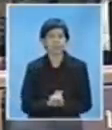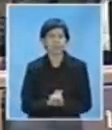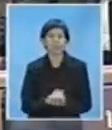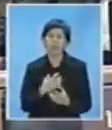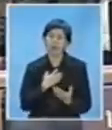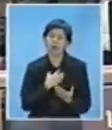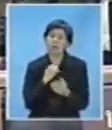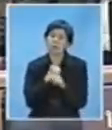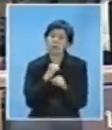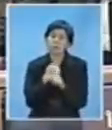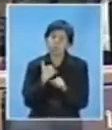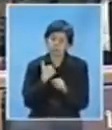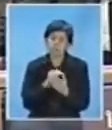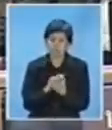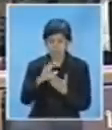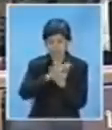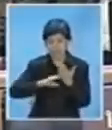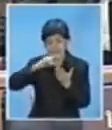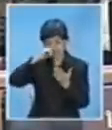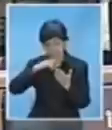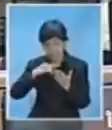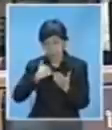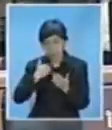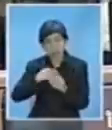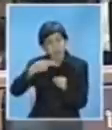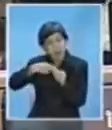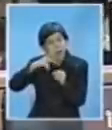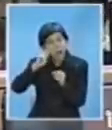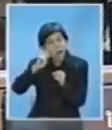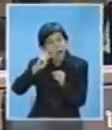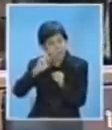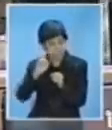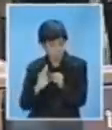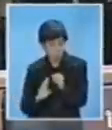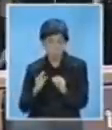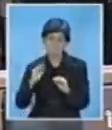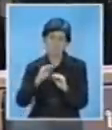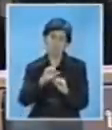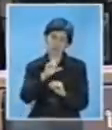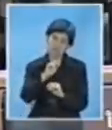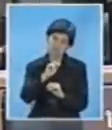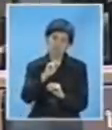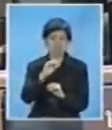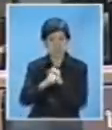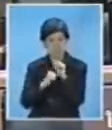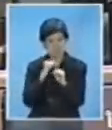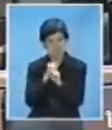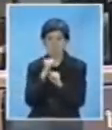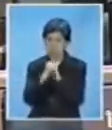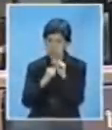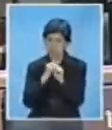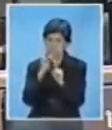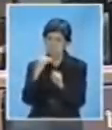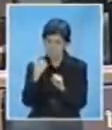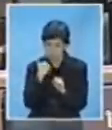จะสามารถทำให้ประเทศไทยมีก๊าซธรรมชาติสำรองเพิ่มขึ้นอีก 30-40 ปีซึ่งถ้าตี